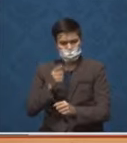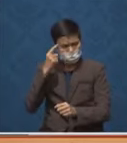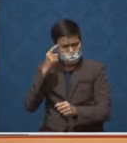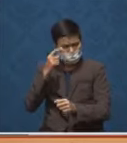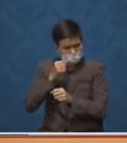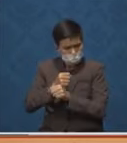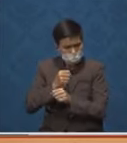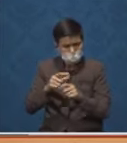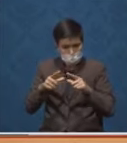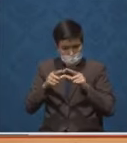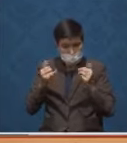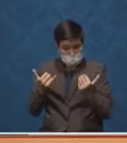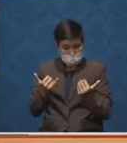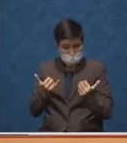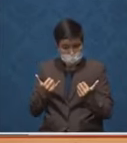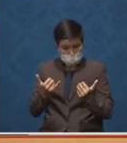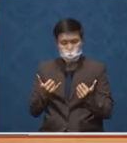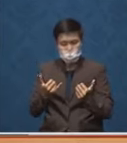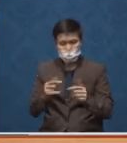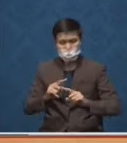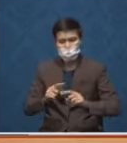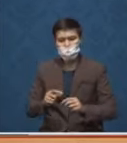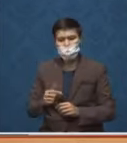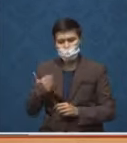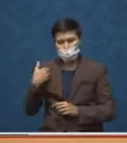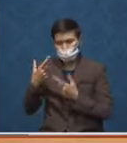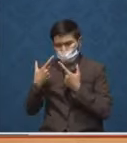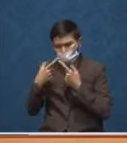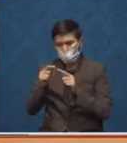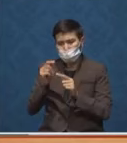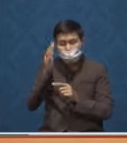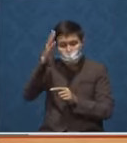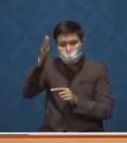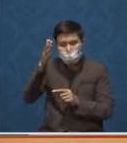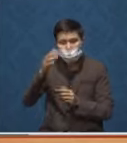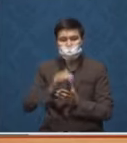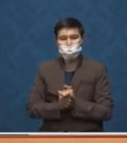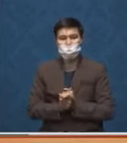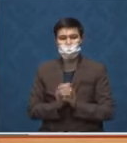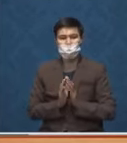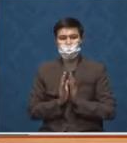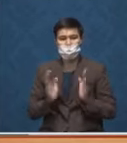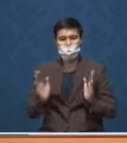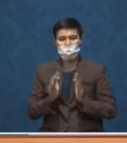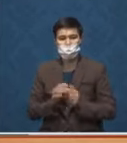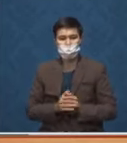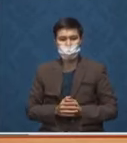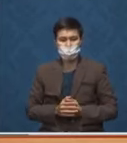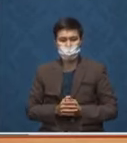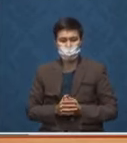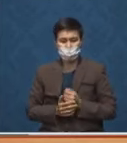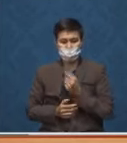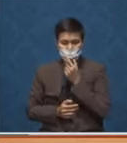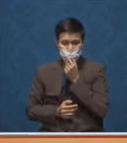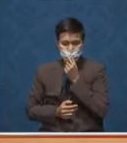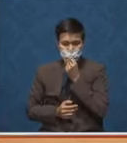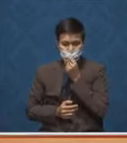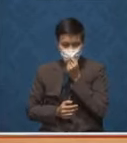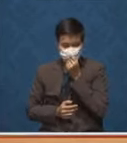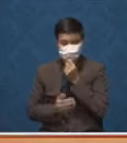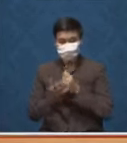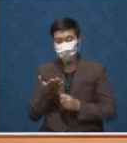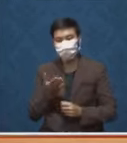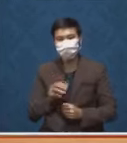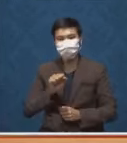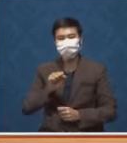อบออกมาเร็วนี้นะครับว่าจะทำอย่างไรต่อไปกับเรื่องนี้ครับขอบคุณครับ เชิญสิริกัญญา